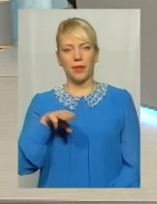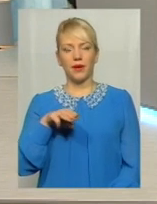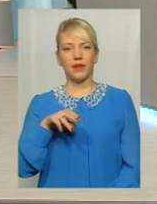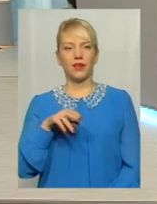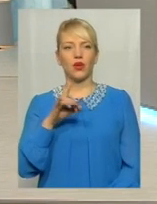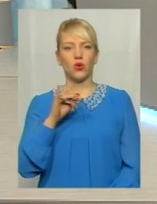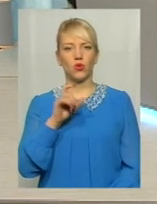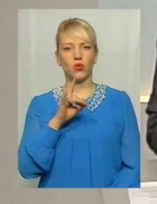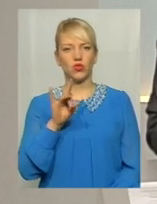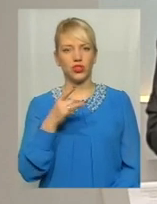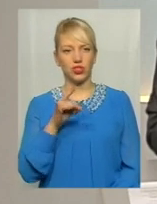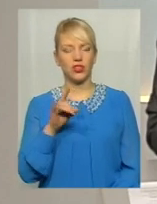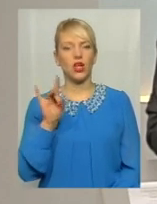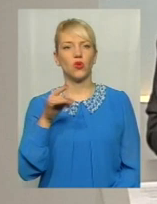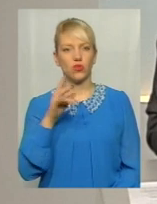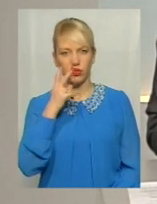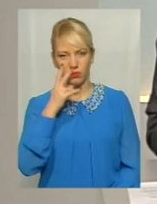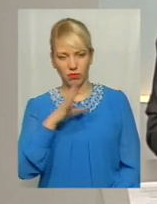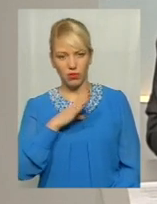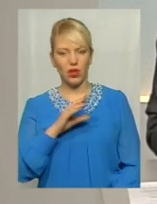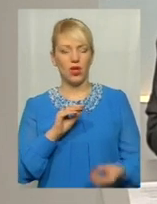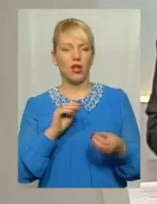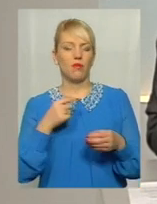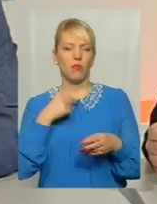вже казав, ми побачили там проблему, ми додали